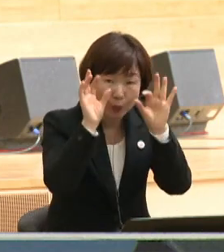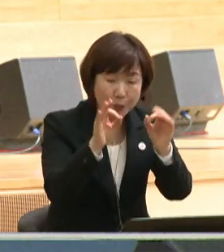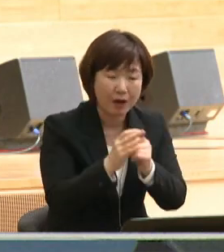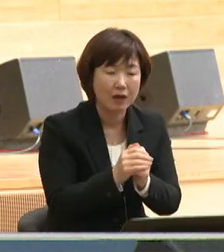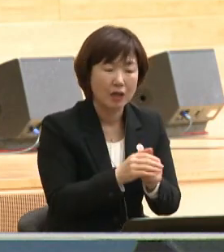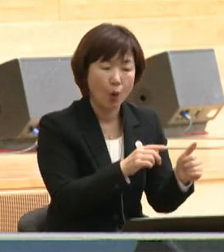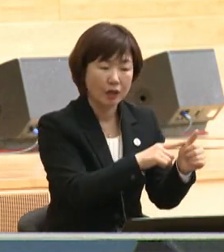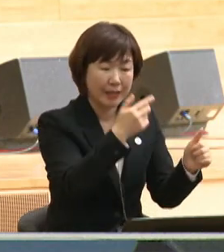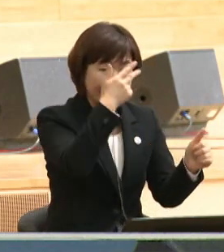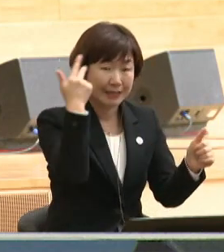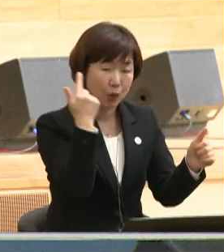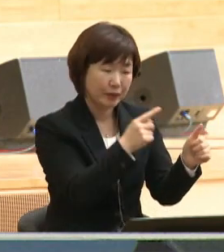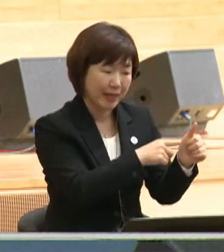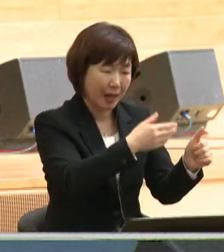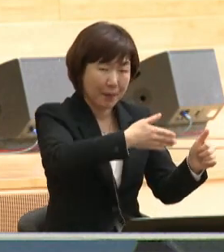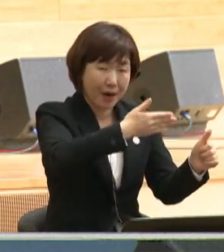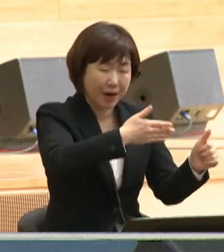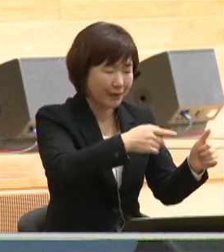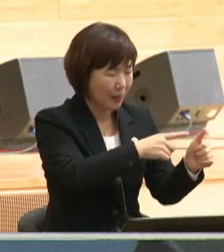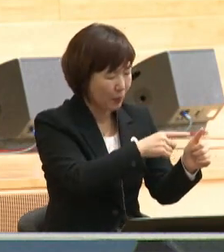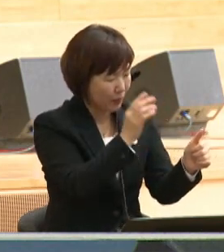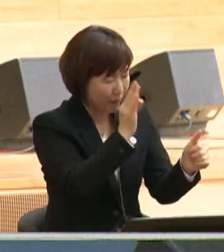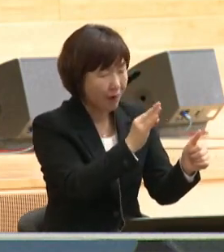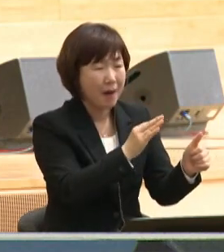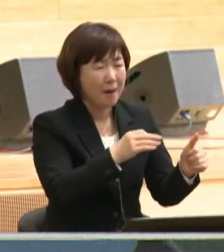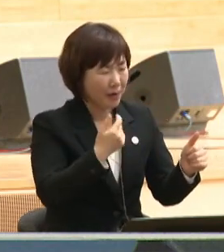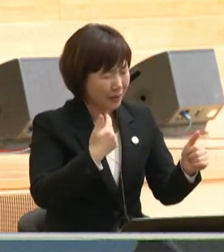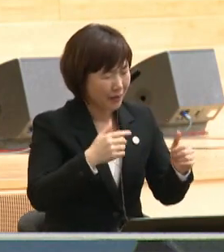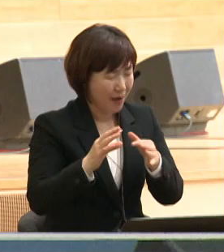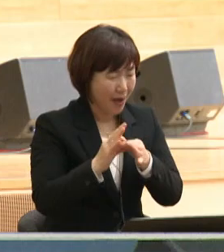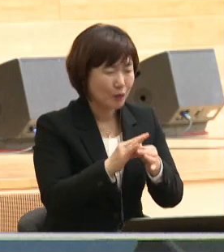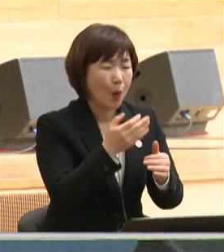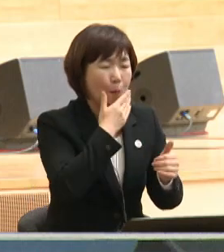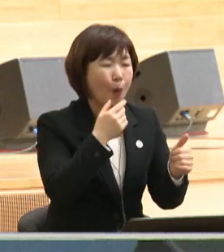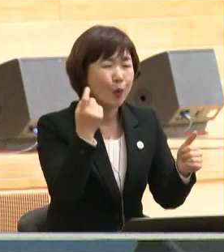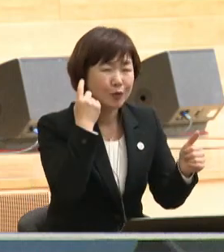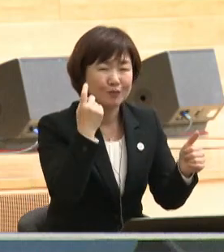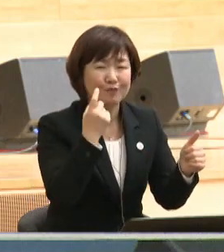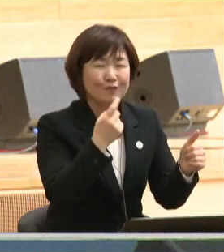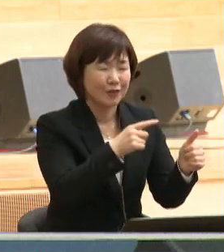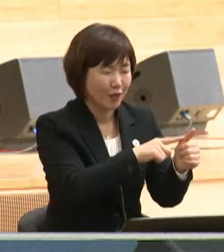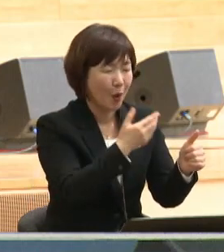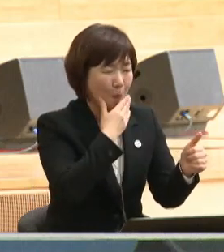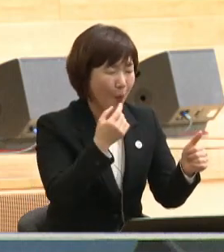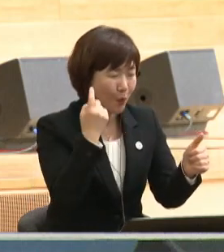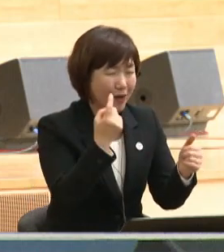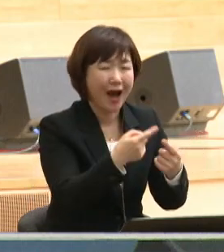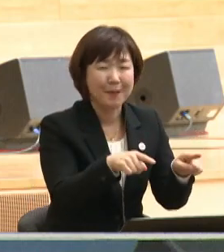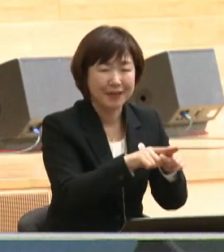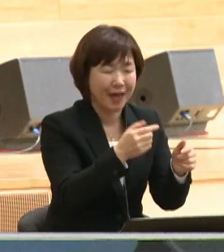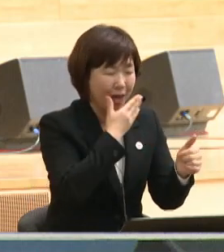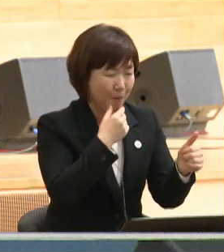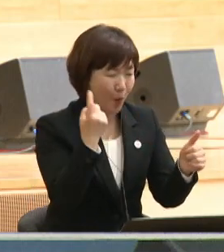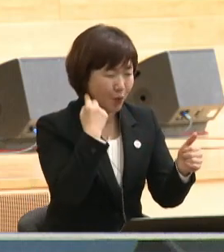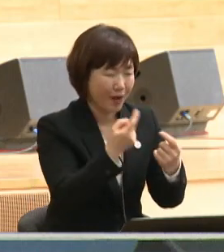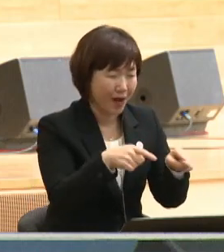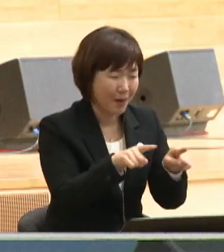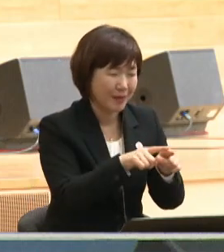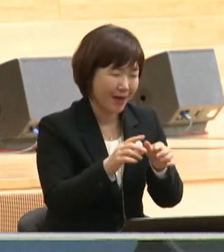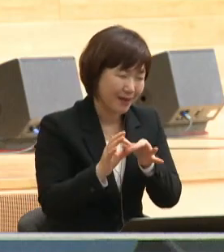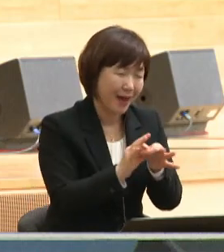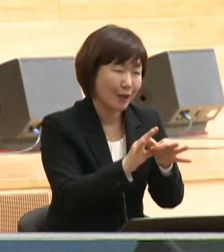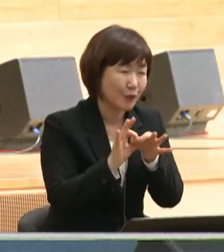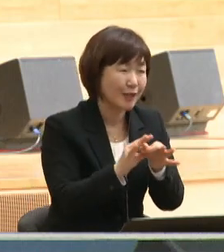때에 끊임없이 디모데를 복음에 맡기고 있어요 복음에 너는 복음과 함께 고난을 받아라